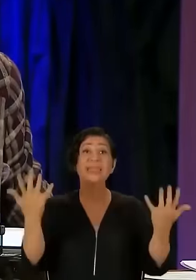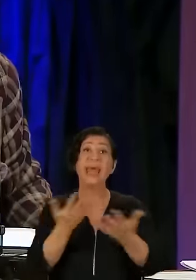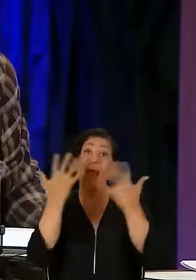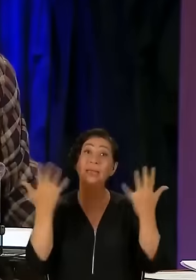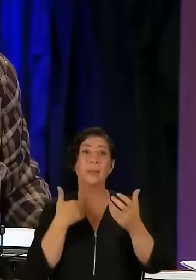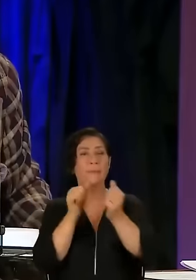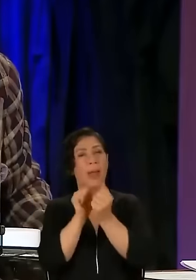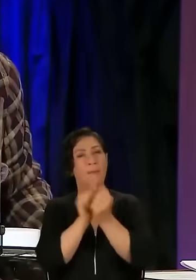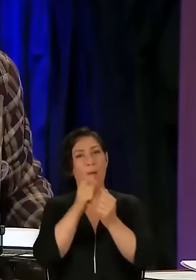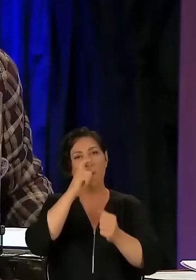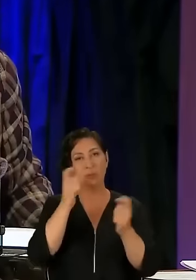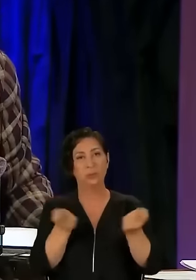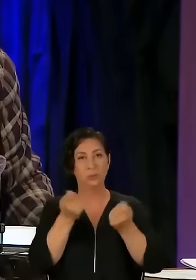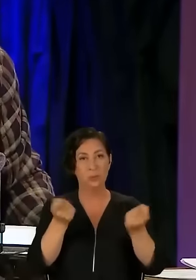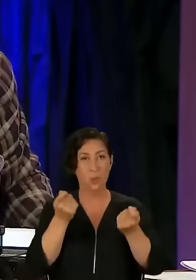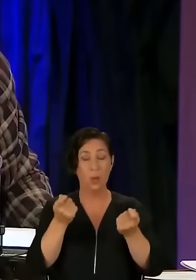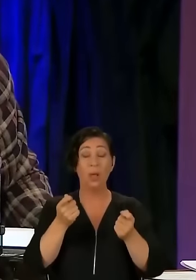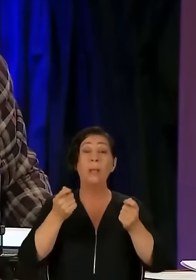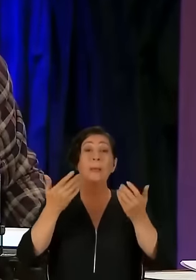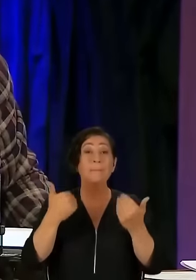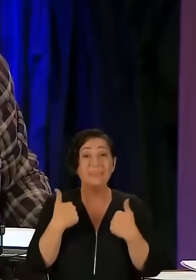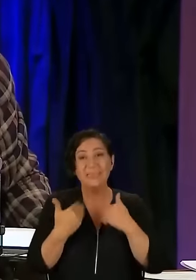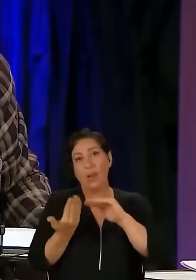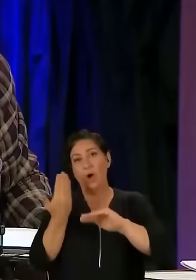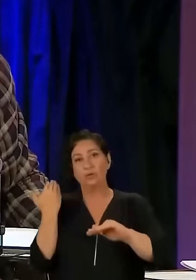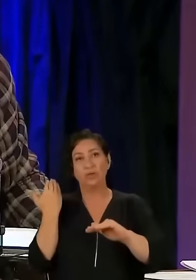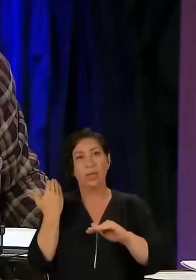Senelerdir, senelerdir, senelerdir. Ve bizden önce